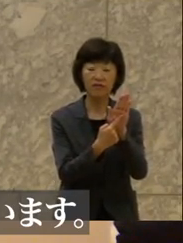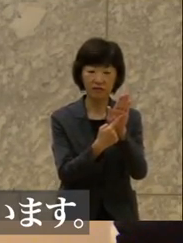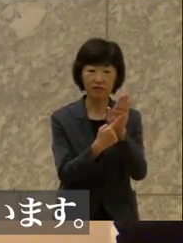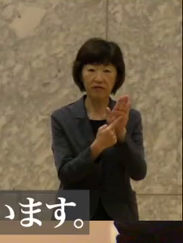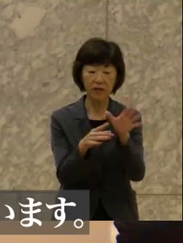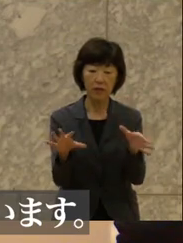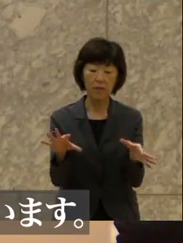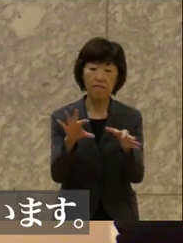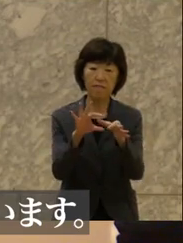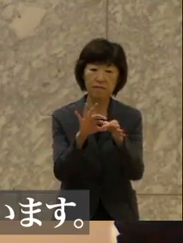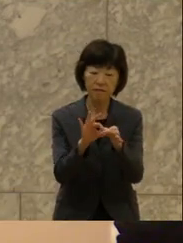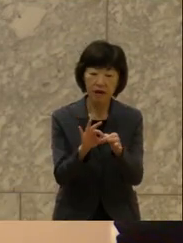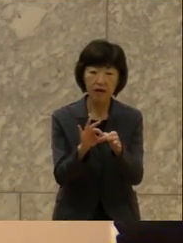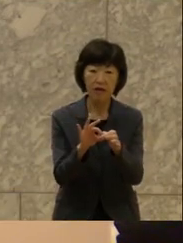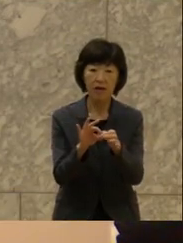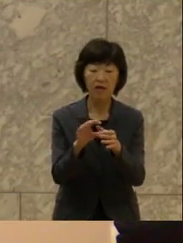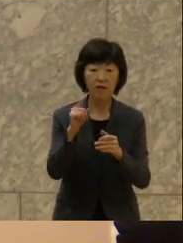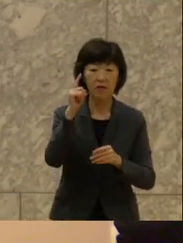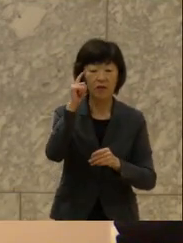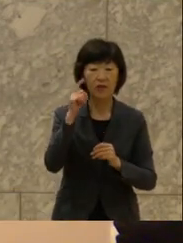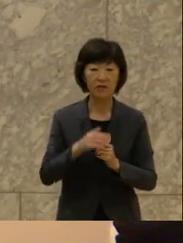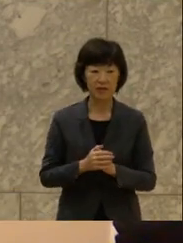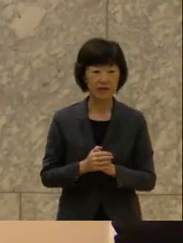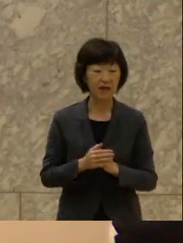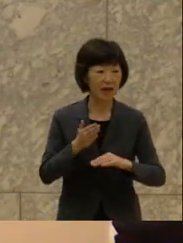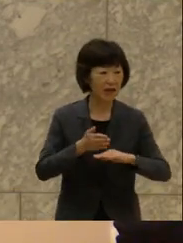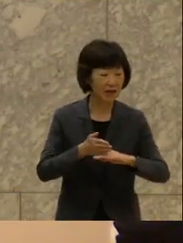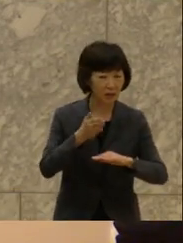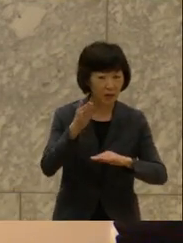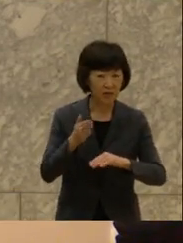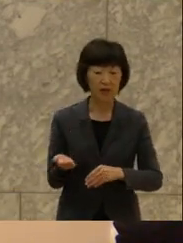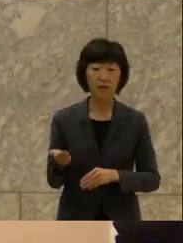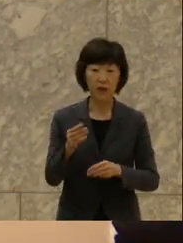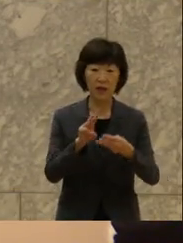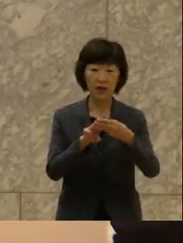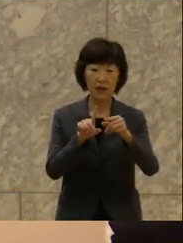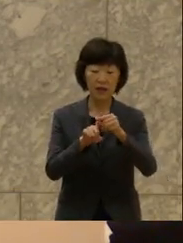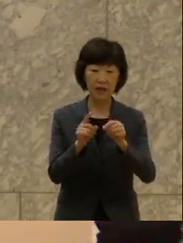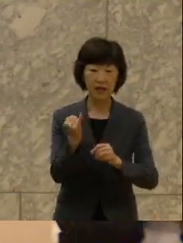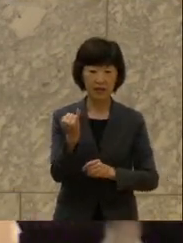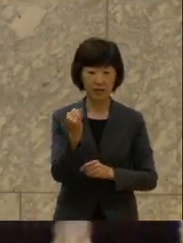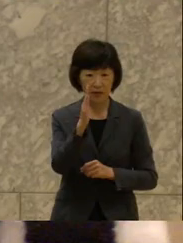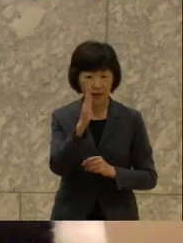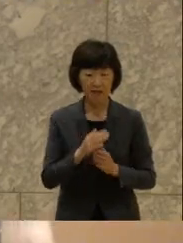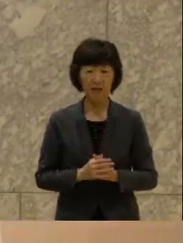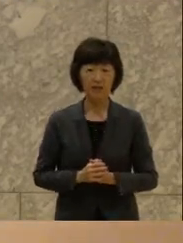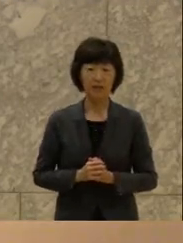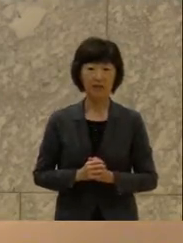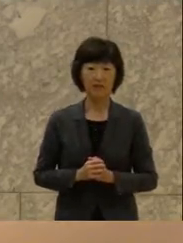てくれたらいいんじゃないかなと思いますはいありがとうございます続いて田中選手どうぞ